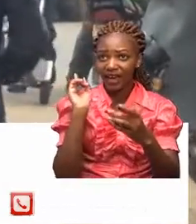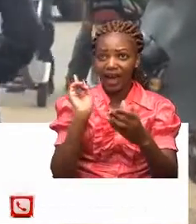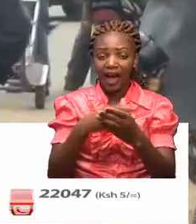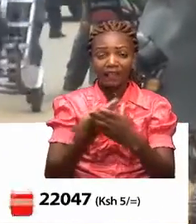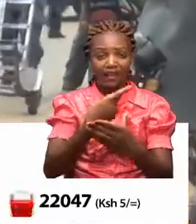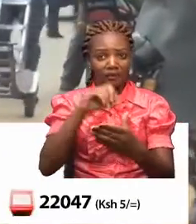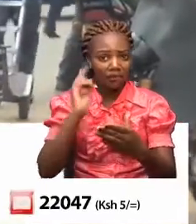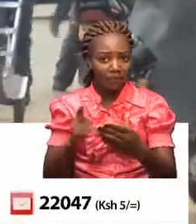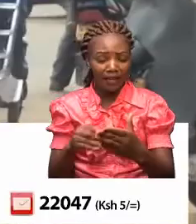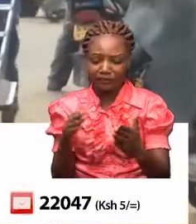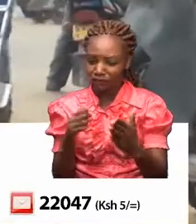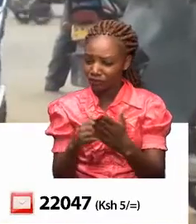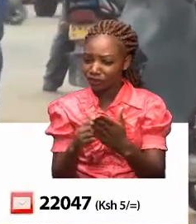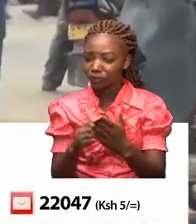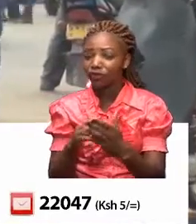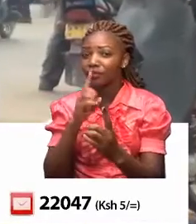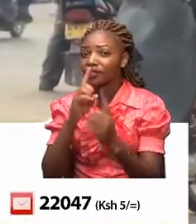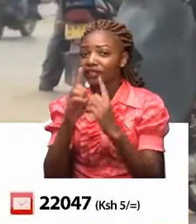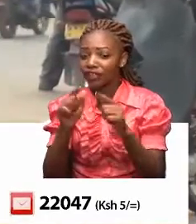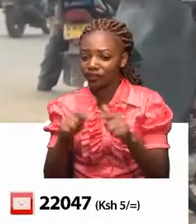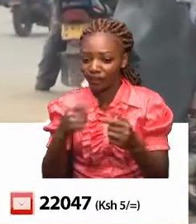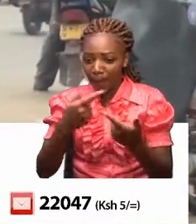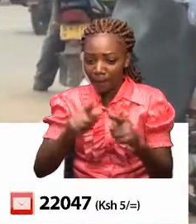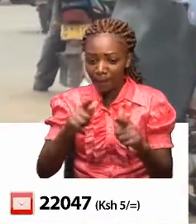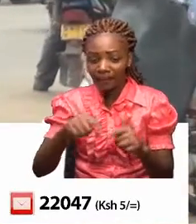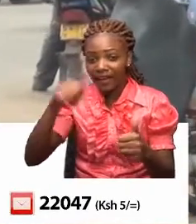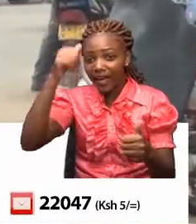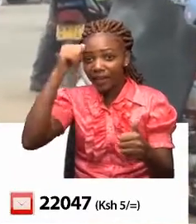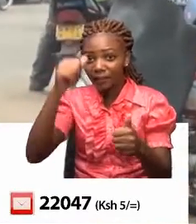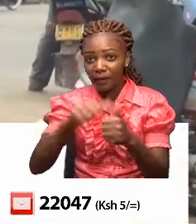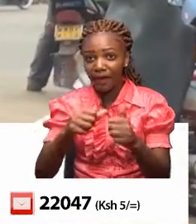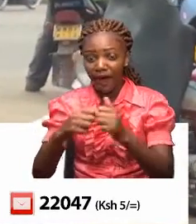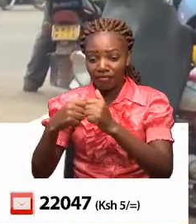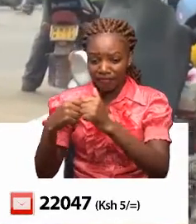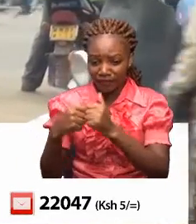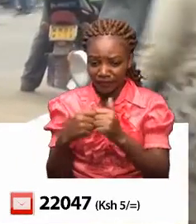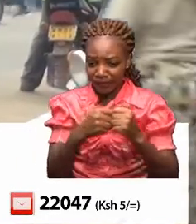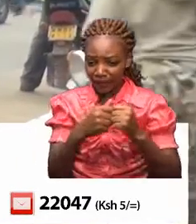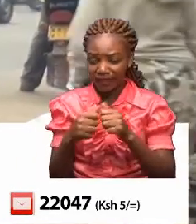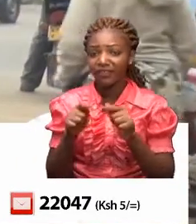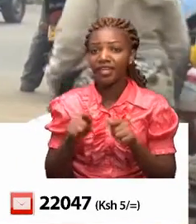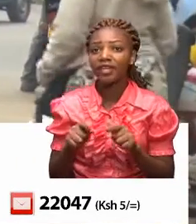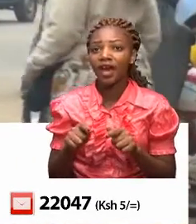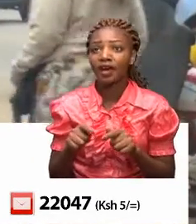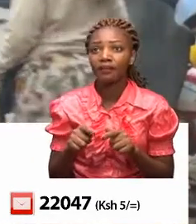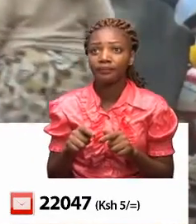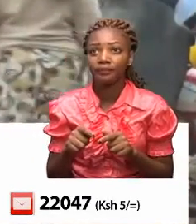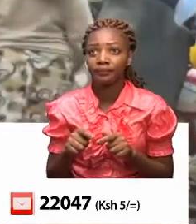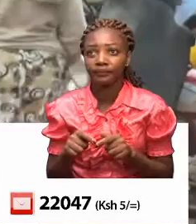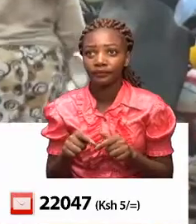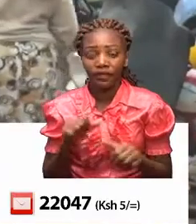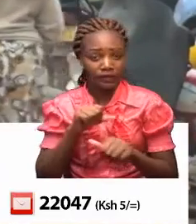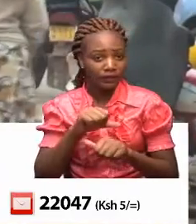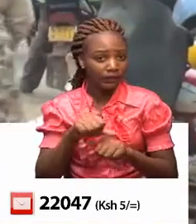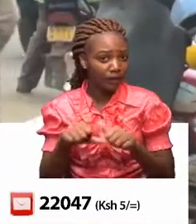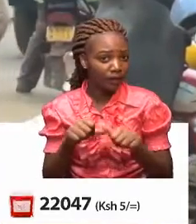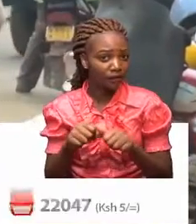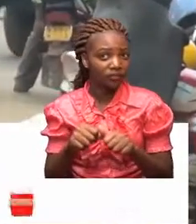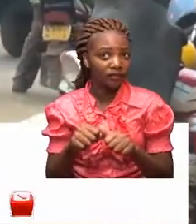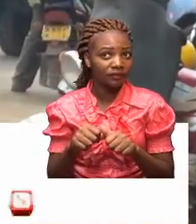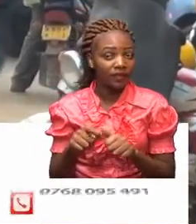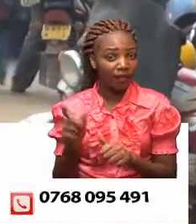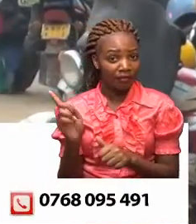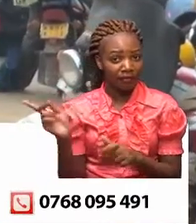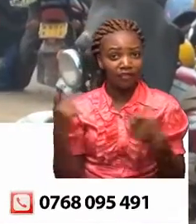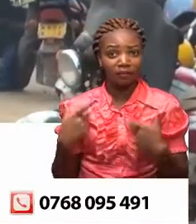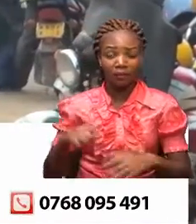kukatiza mahojiano haya. Lakini kila ambacho tutakumbuka kwamba ama ile changamoto kuu ambayo labda tunaweza kuizungumzia ni ile ambayo sasa hawa wakati huu ambapo